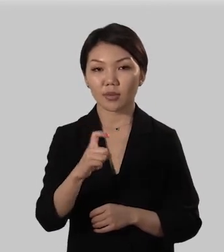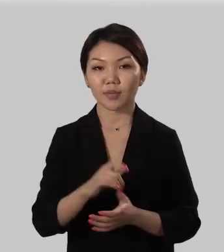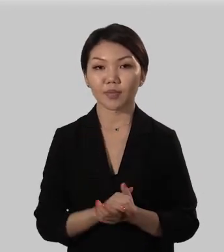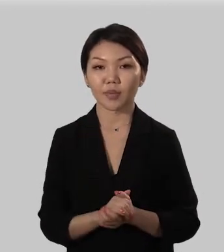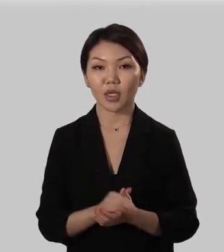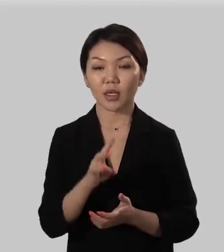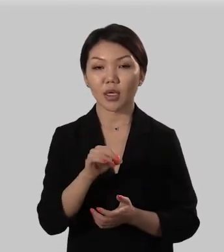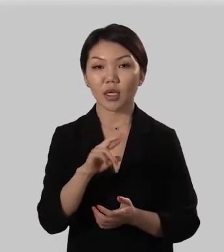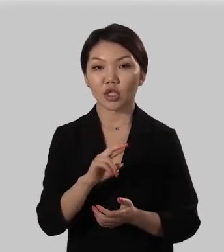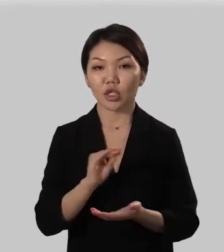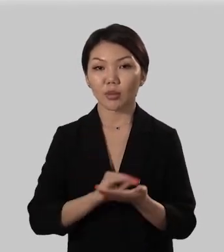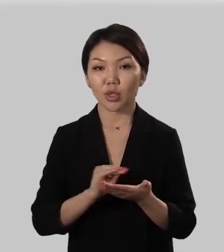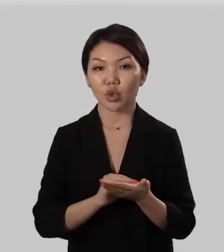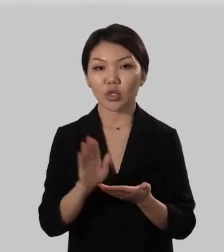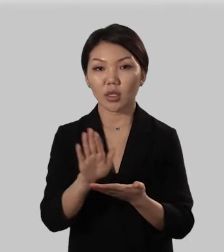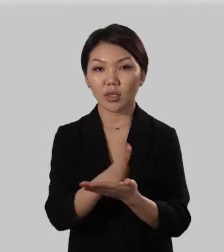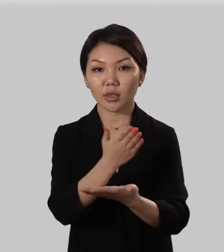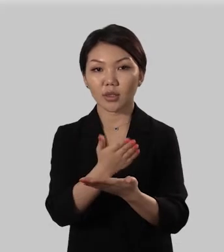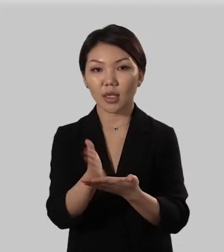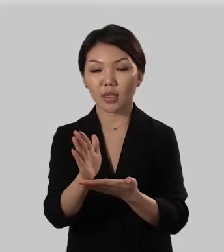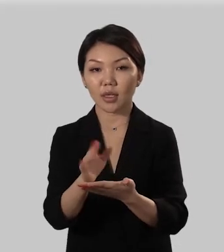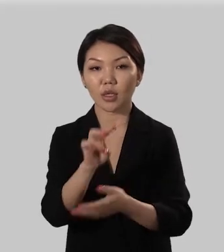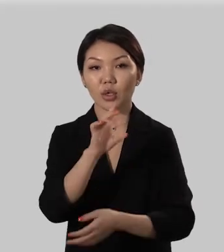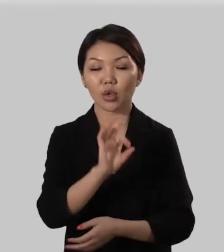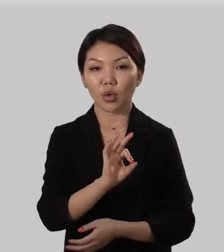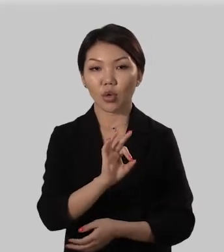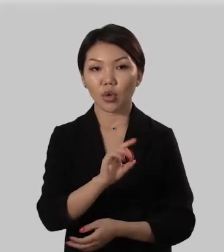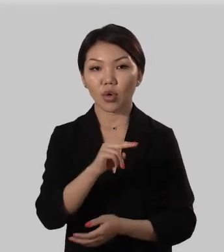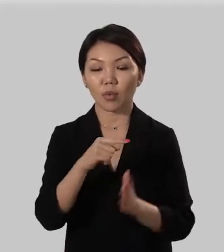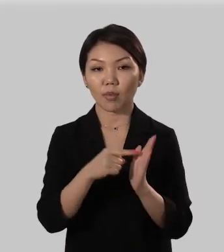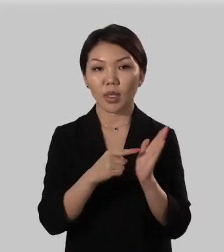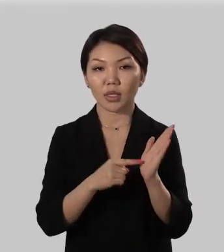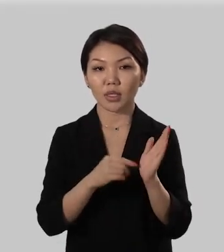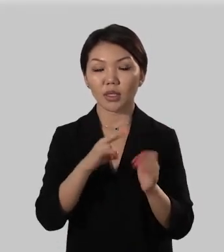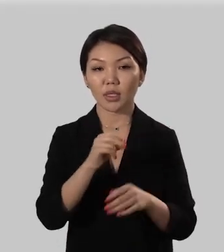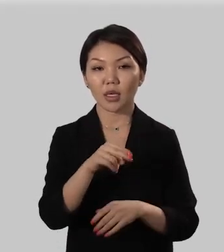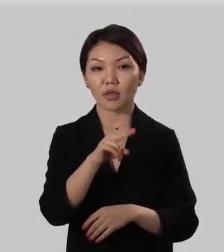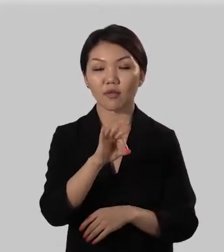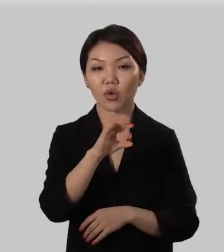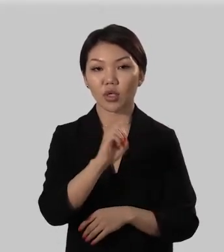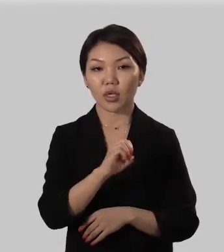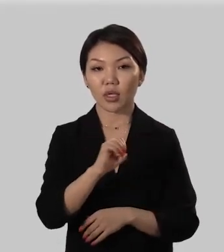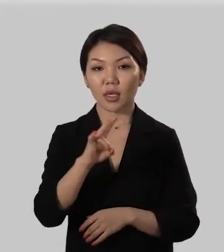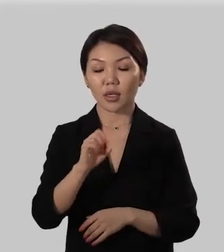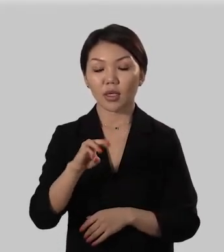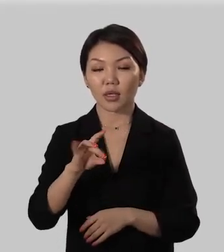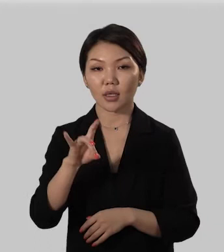наречие пишутся раздельно но поделить на 2 и поделить на траве